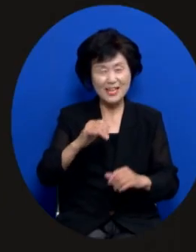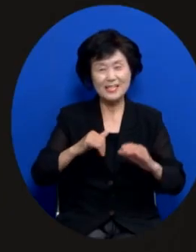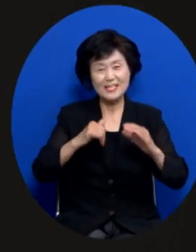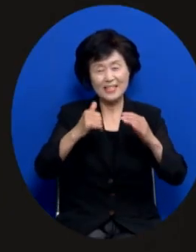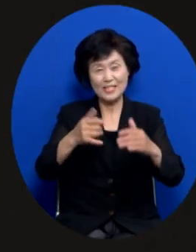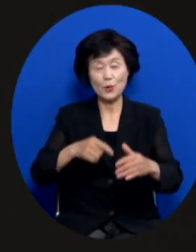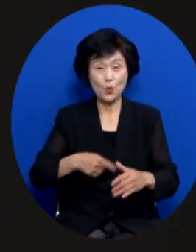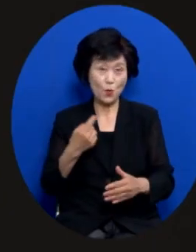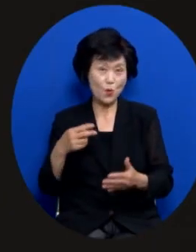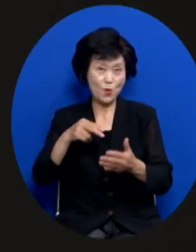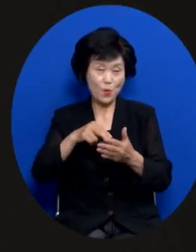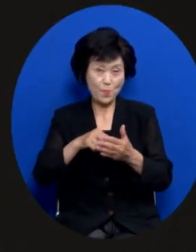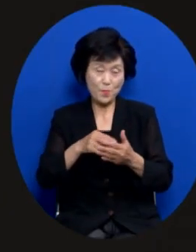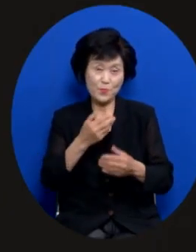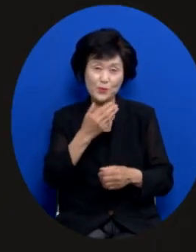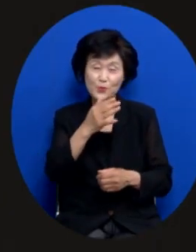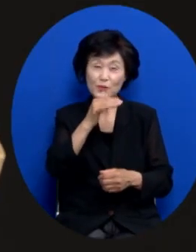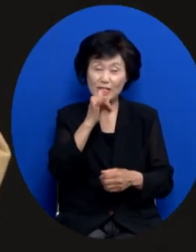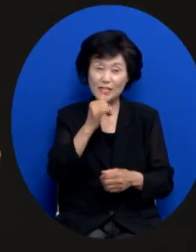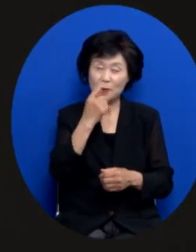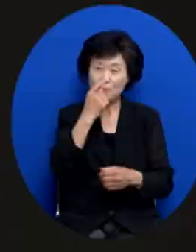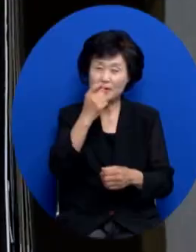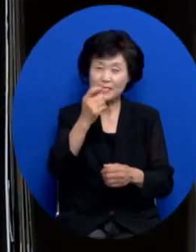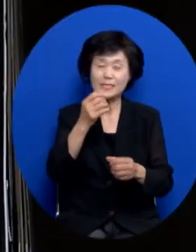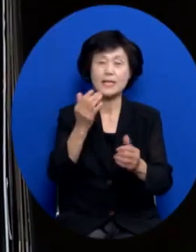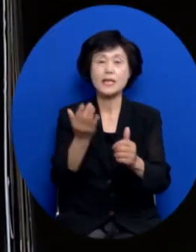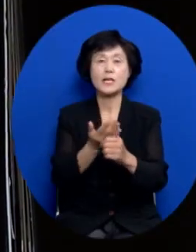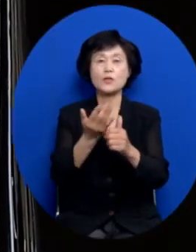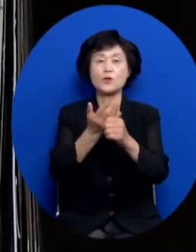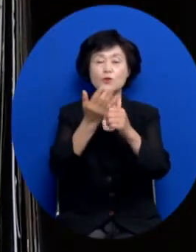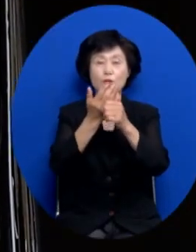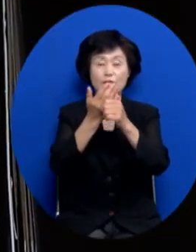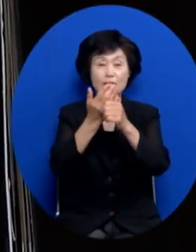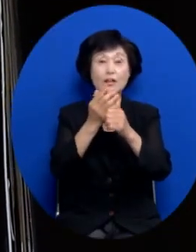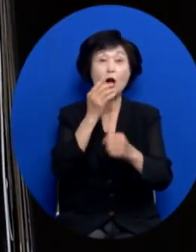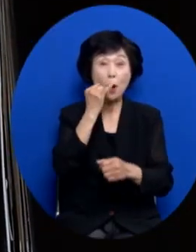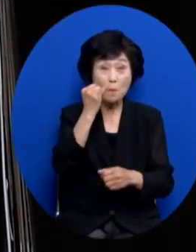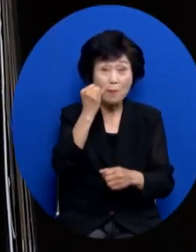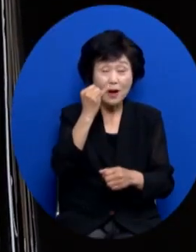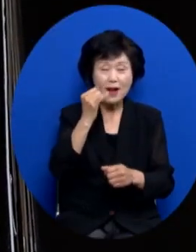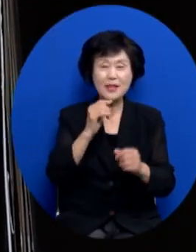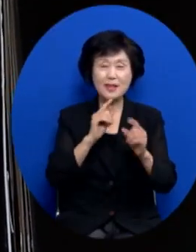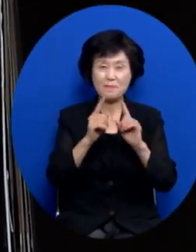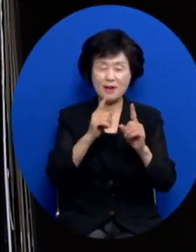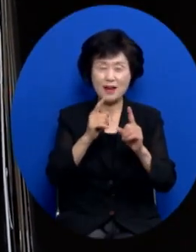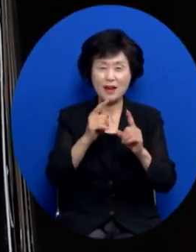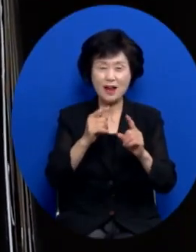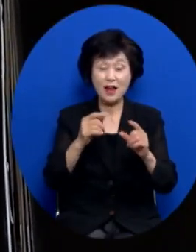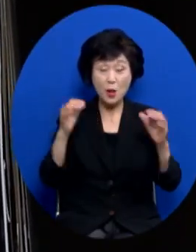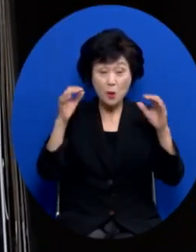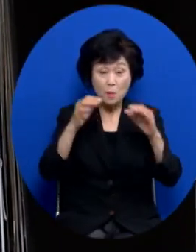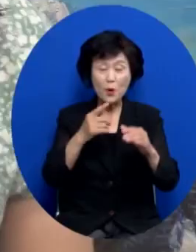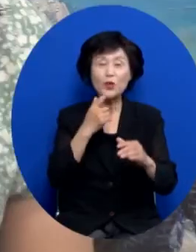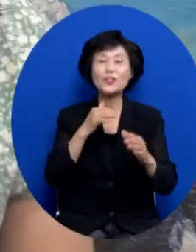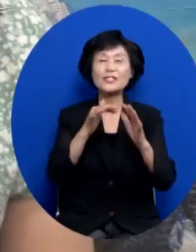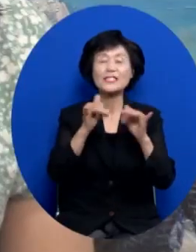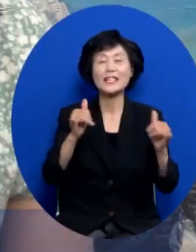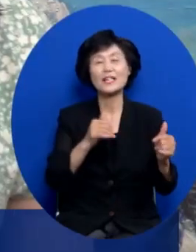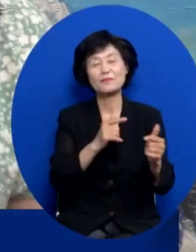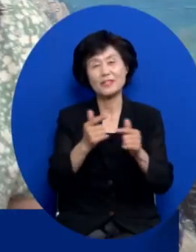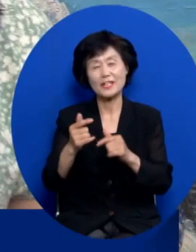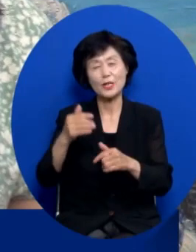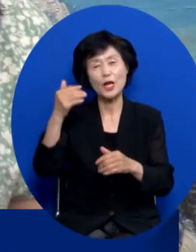멋지게 키워낸 엄마의 진솔한 이야기는 현장에 있던 장애인 자녀 부모들을 위로하며 꿈을 심어줬습니다. 제